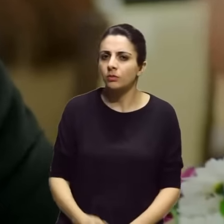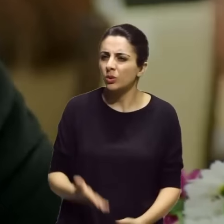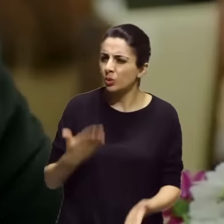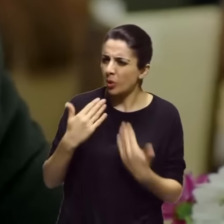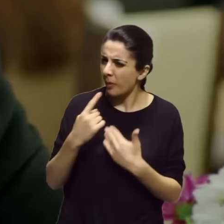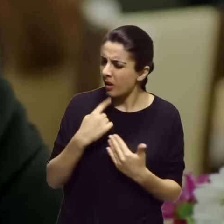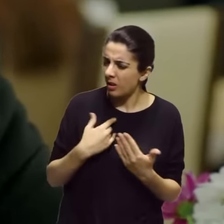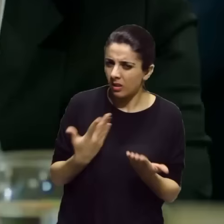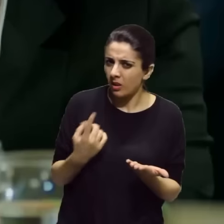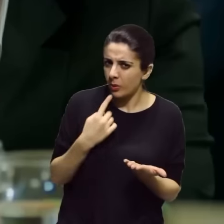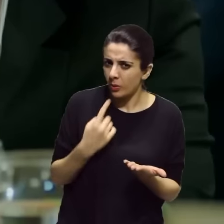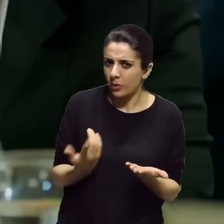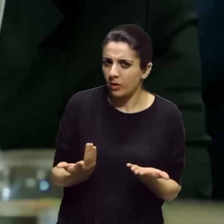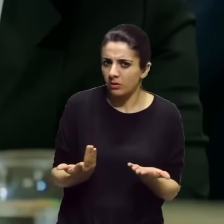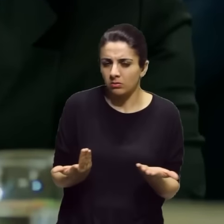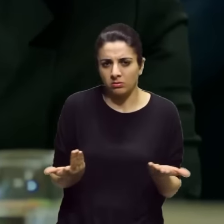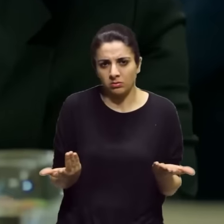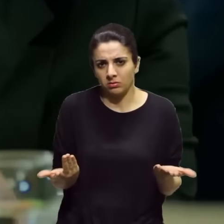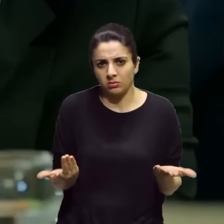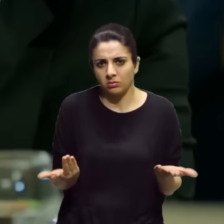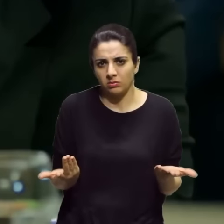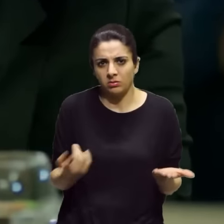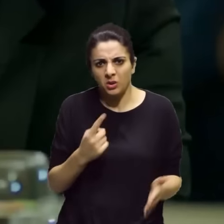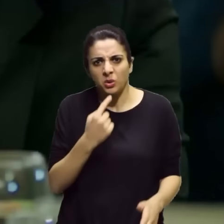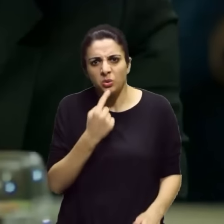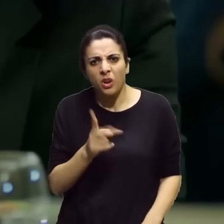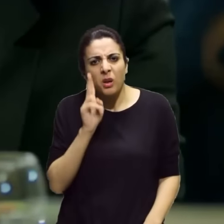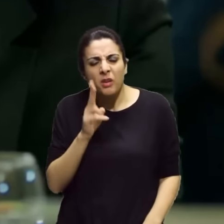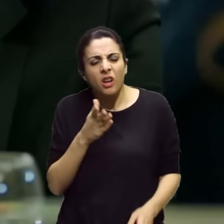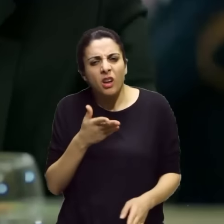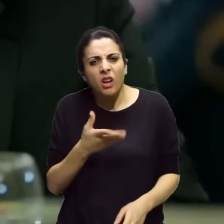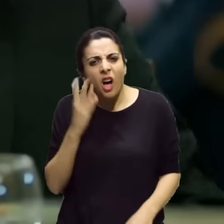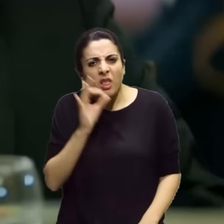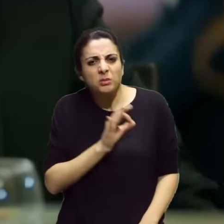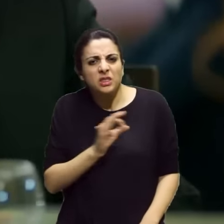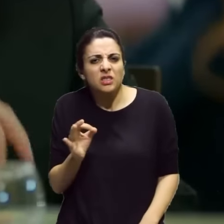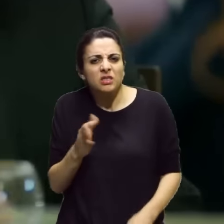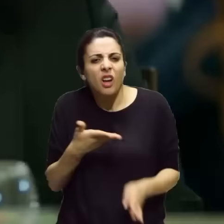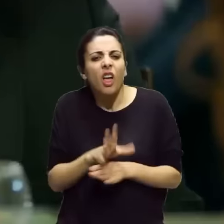Muhabbet olsun diye mi? Yani sözlerin çok anlamsız geldi yani, çok klişe.